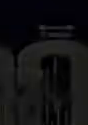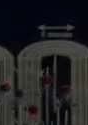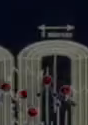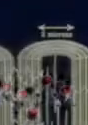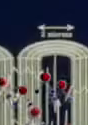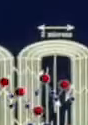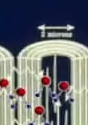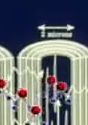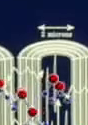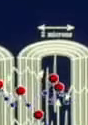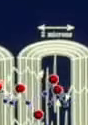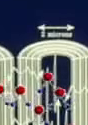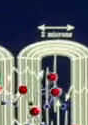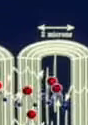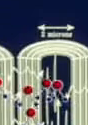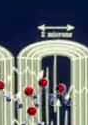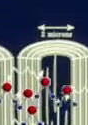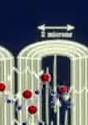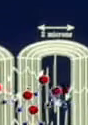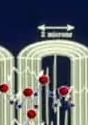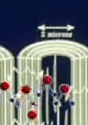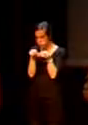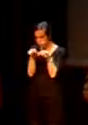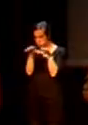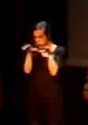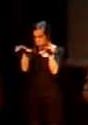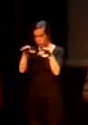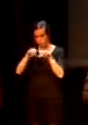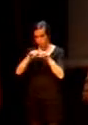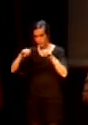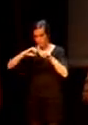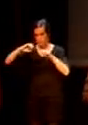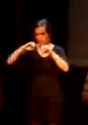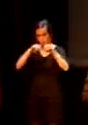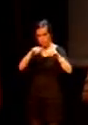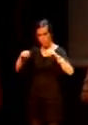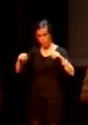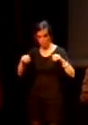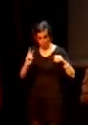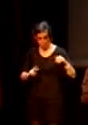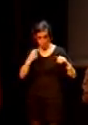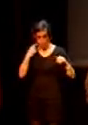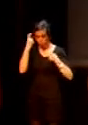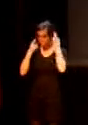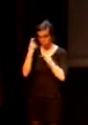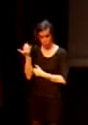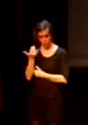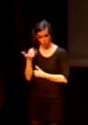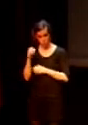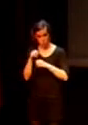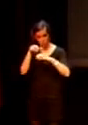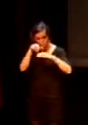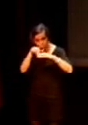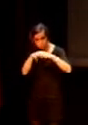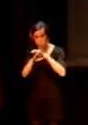câblage intracérébral. Il suffit de s'allonger dans les mains. Il n'y a même pas besoin de penser. Hein. Il n'y a rien à faire. On peut dormir, faire la sieste. Ça prend un quart d'heure. Et